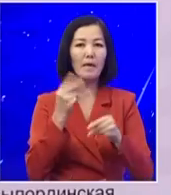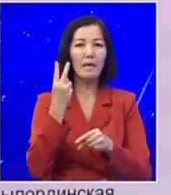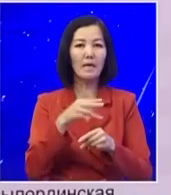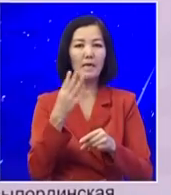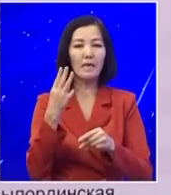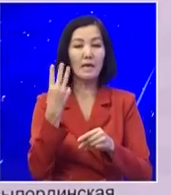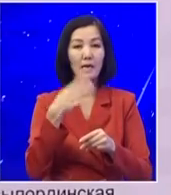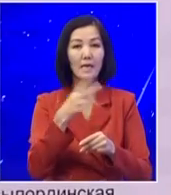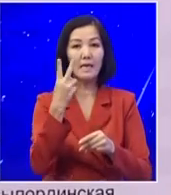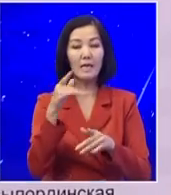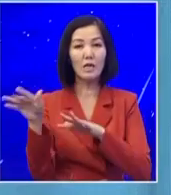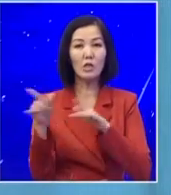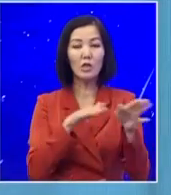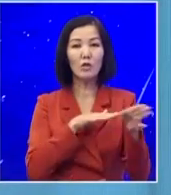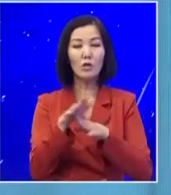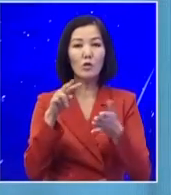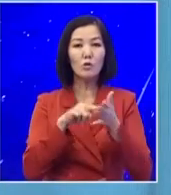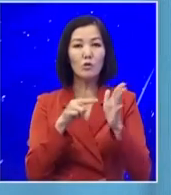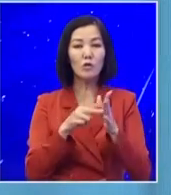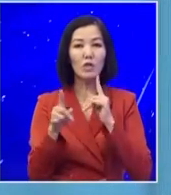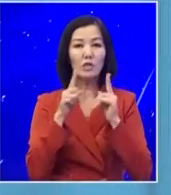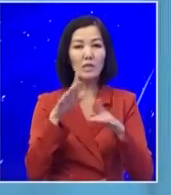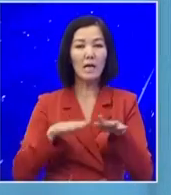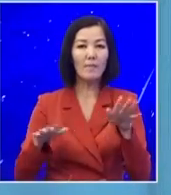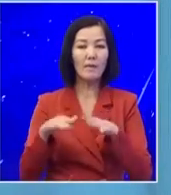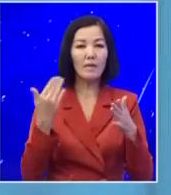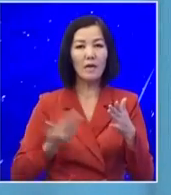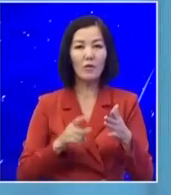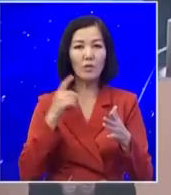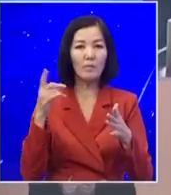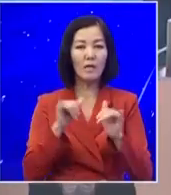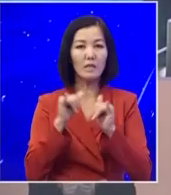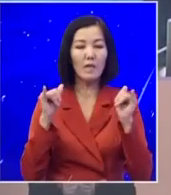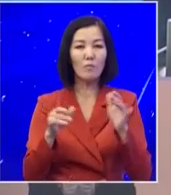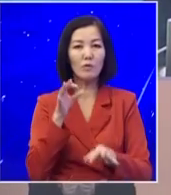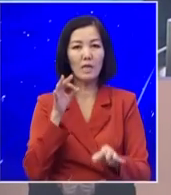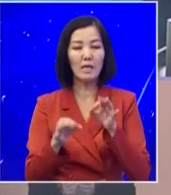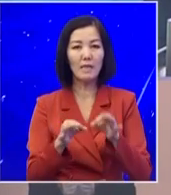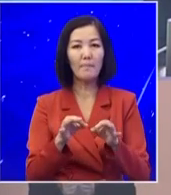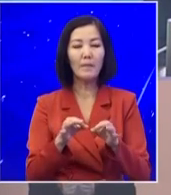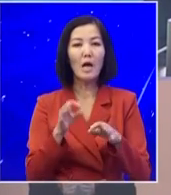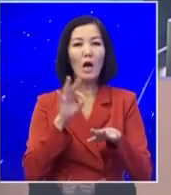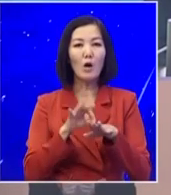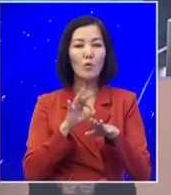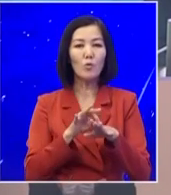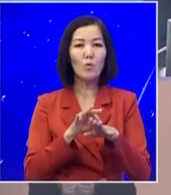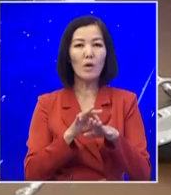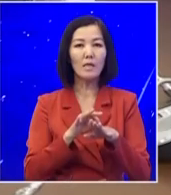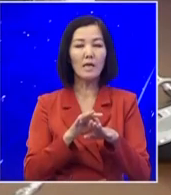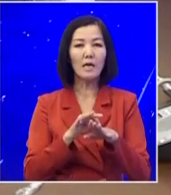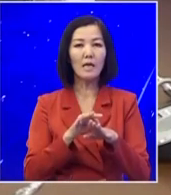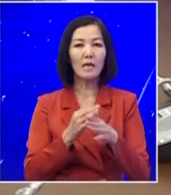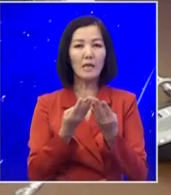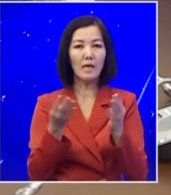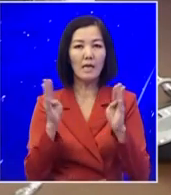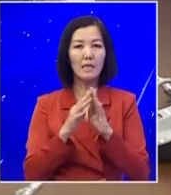42 іс-шараны іске асыру жоспарлануда. Жиында аймақтардың әлеуметтік экономикалық дамуы да сараланды. Пандемияға қарамастан 7